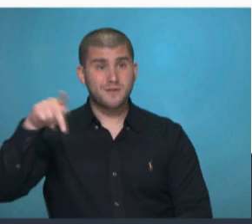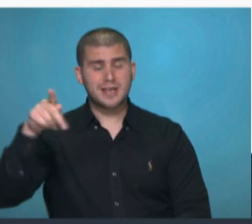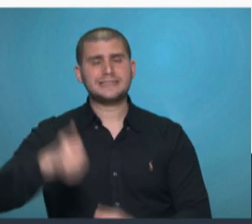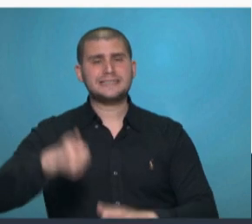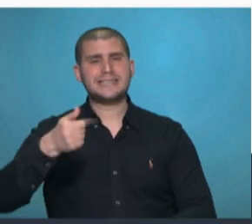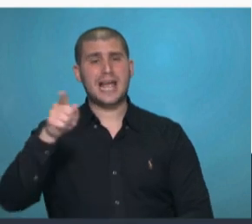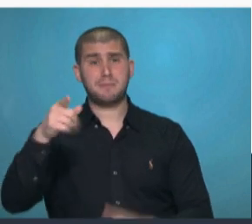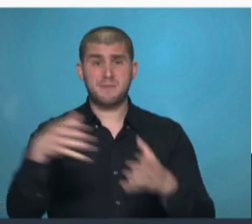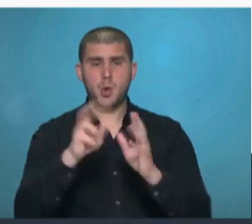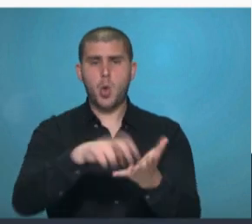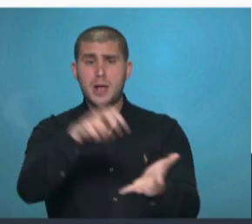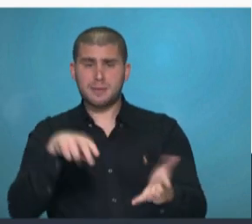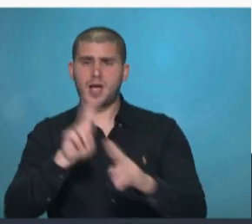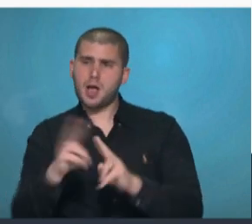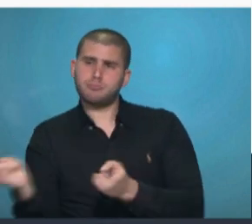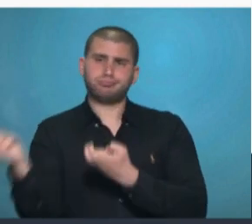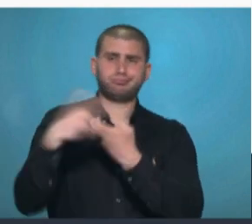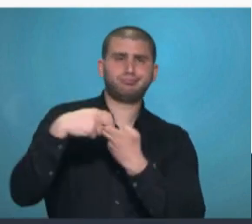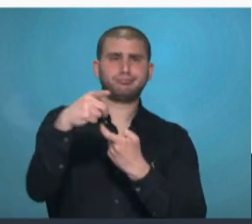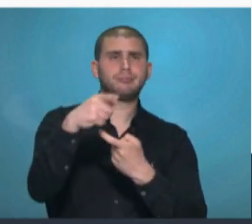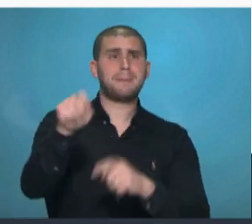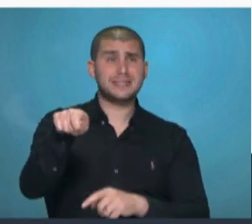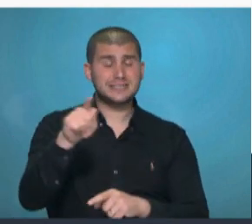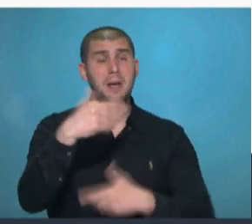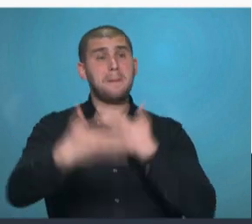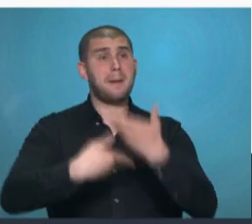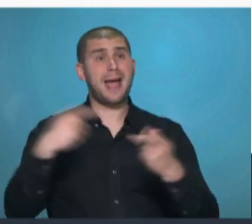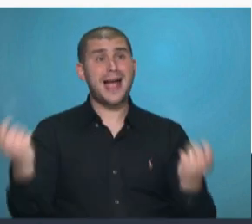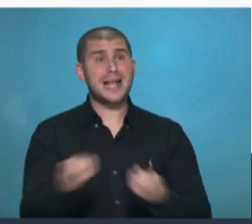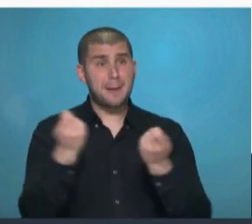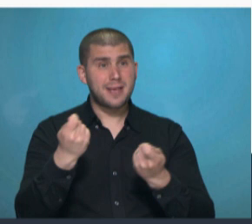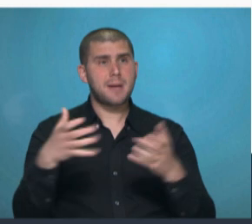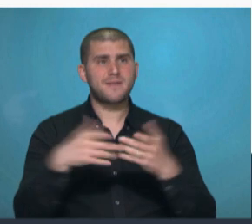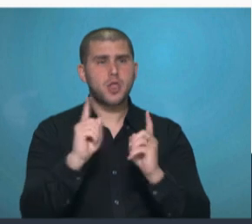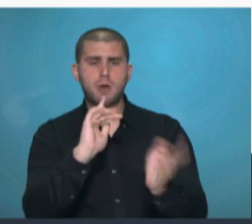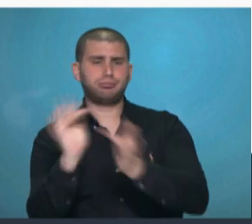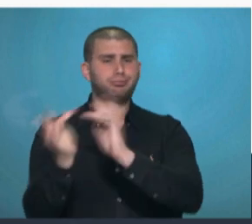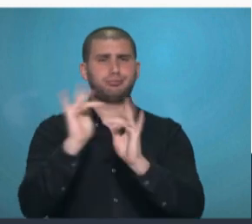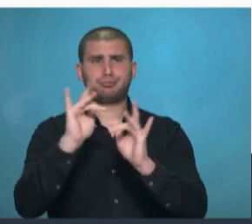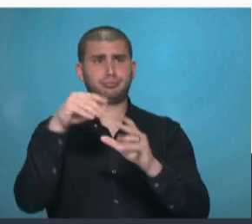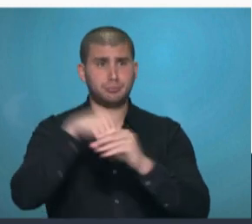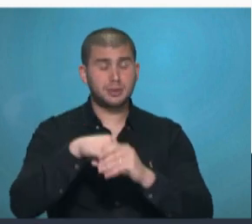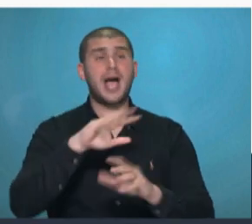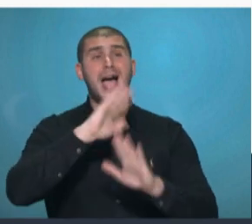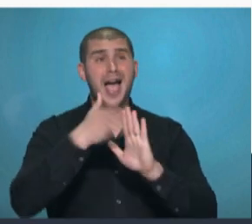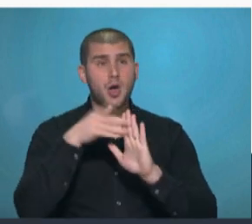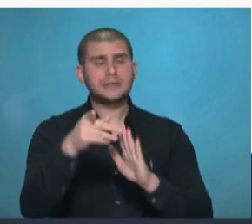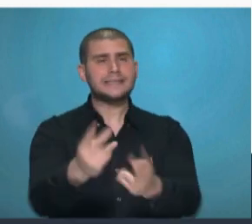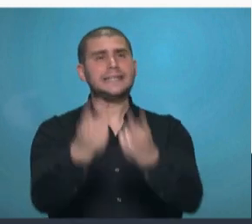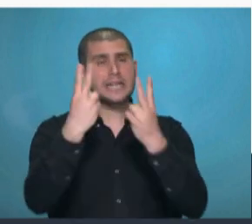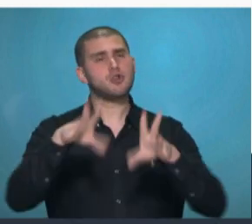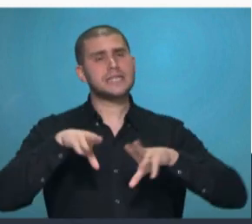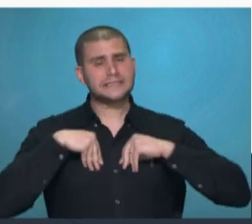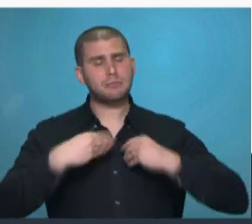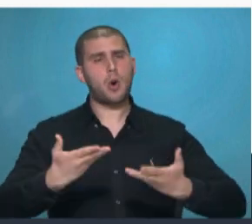להתפטר ולהכניס את חבריהם, ושבמהלך הקמפיין הקרוב לא יתקפו המפלגות זו את זו. את כל זה, העיקר שיסכימו לקבל